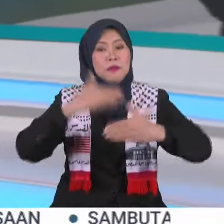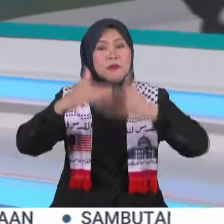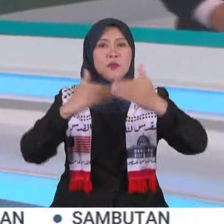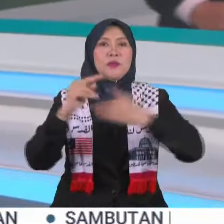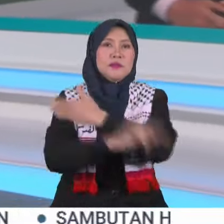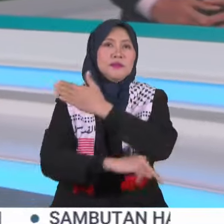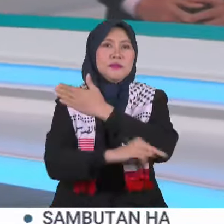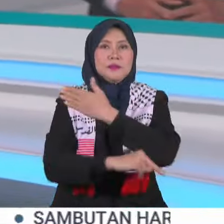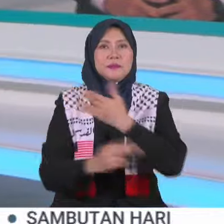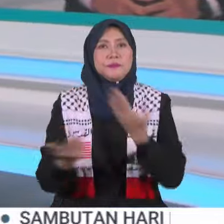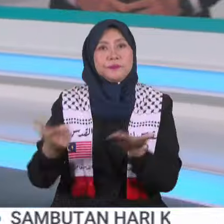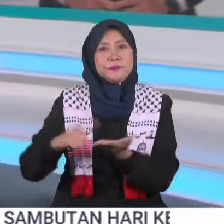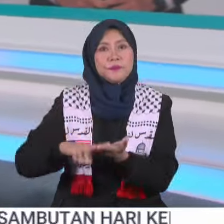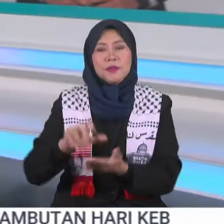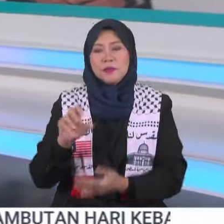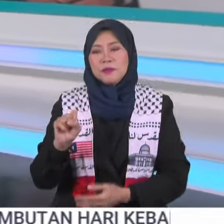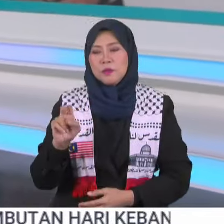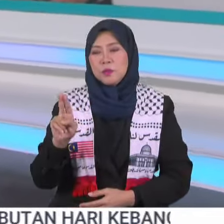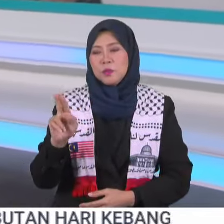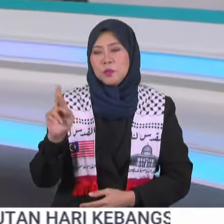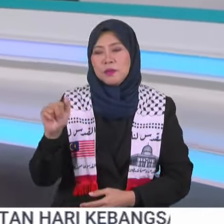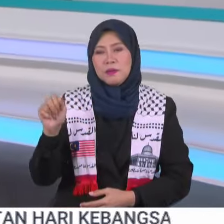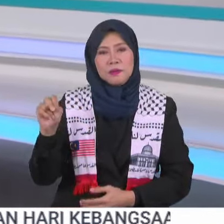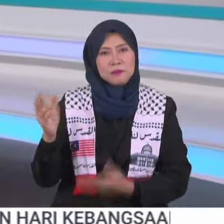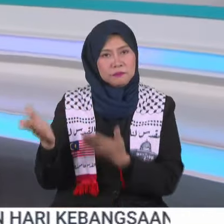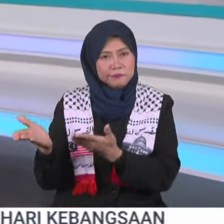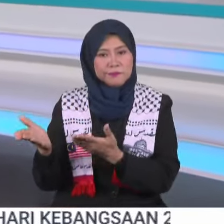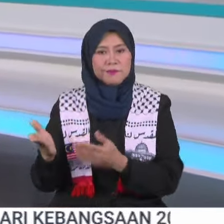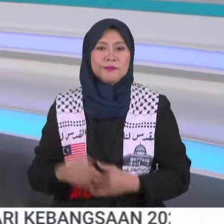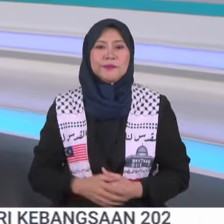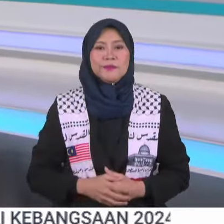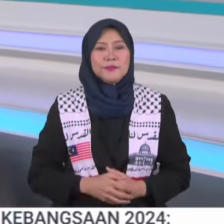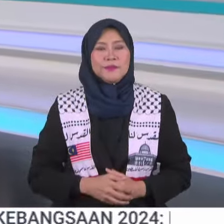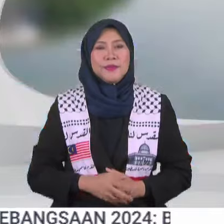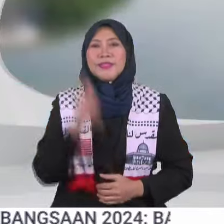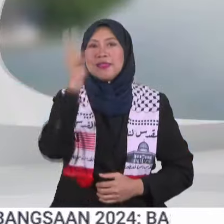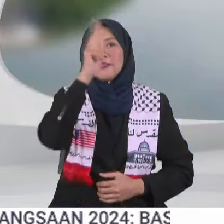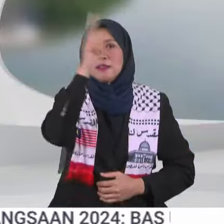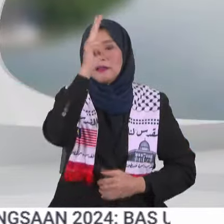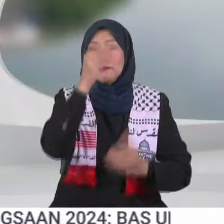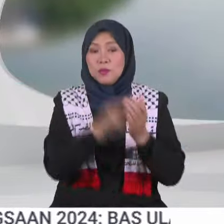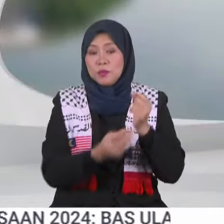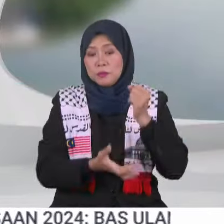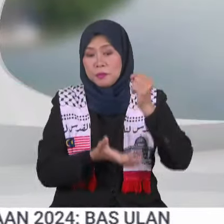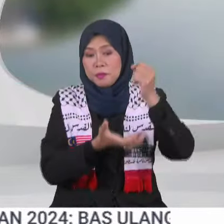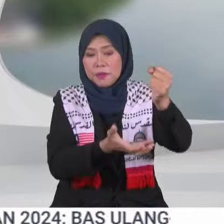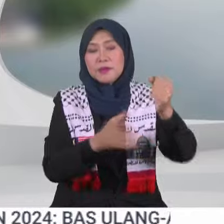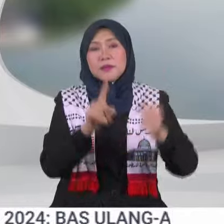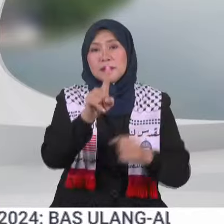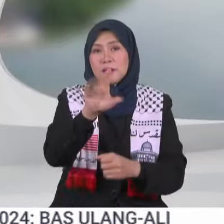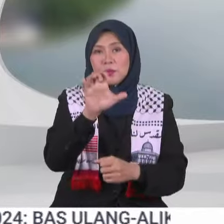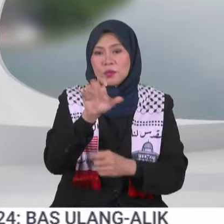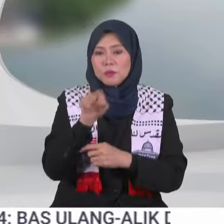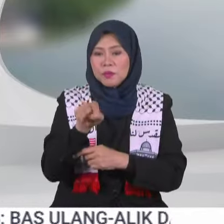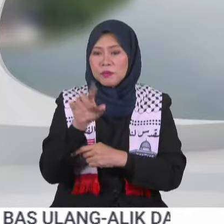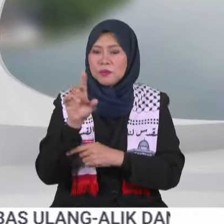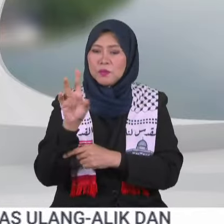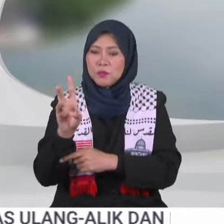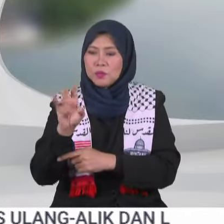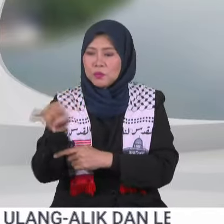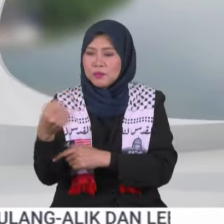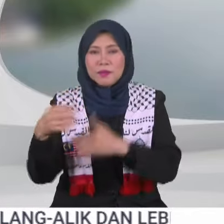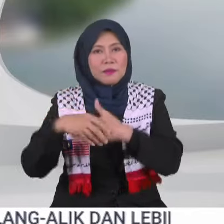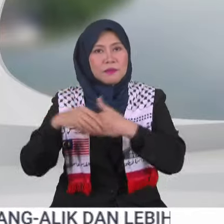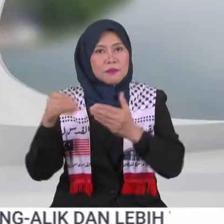negeri. Langsung bersama Suaran Shah. Silakan. Baik, Otto. Kerajaan negeri memperuntukkan 100.17 juta